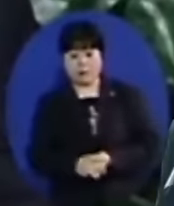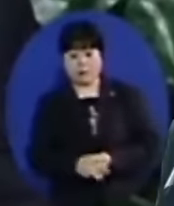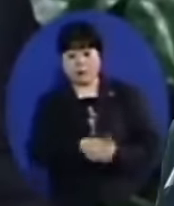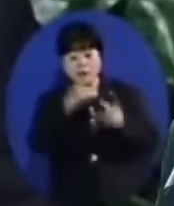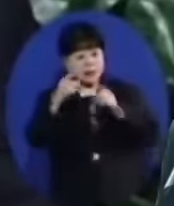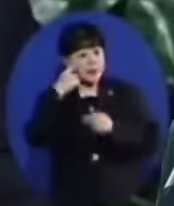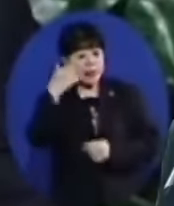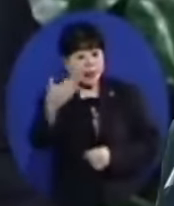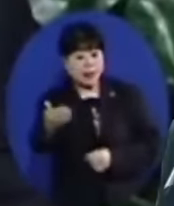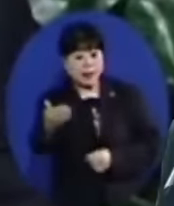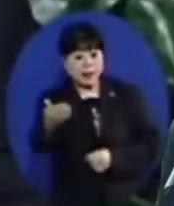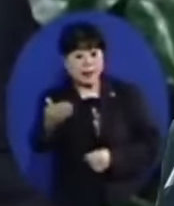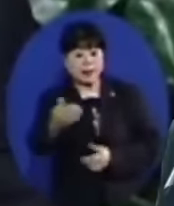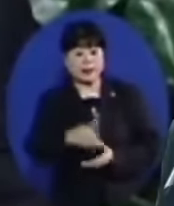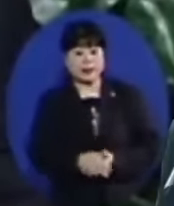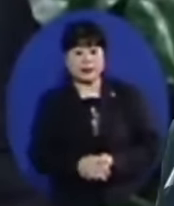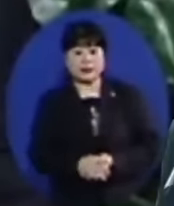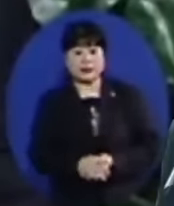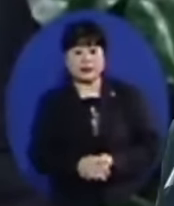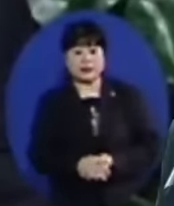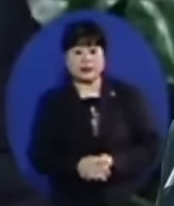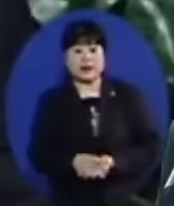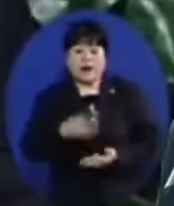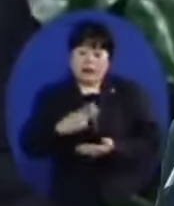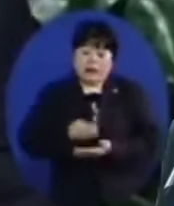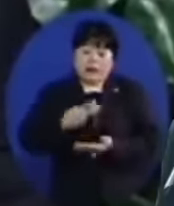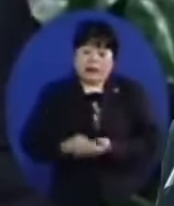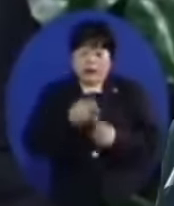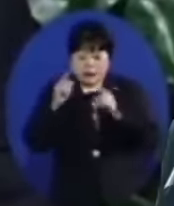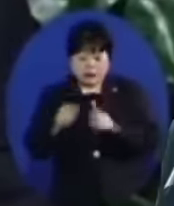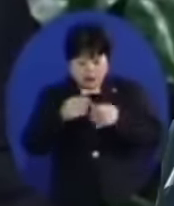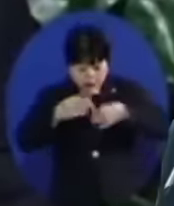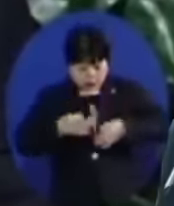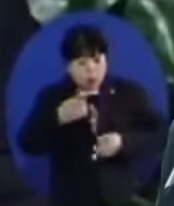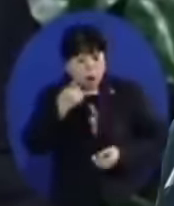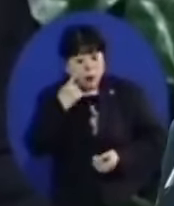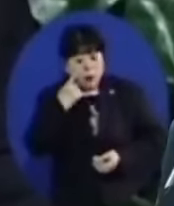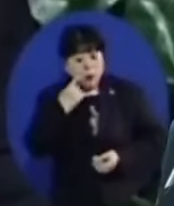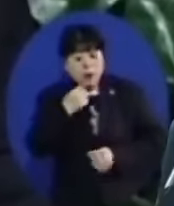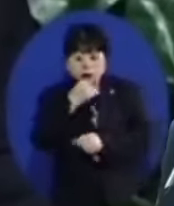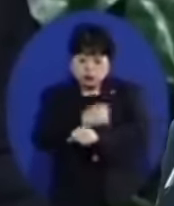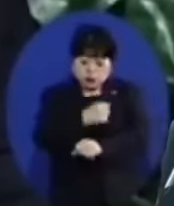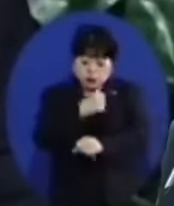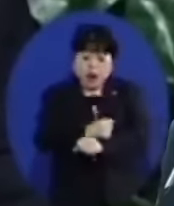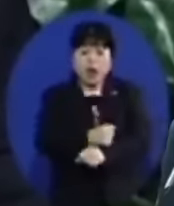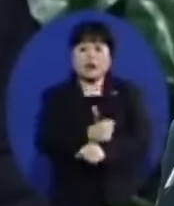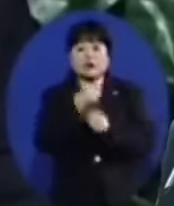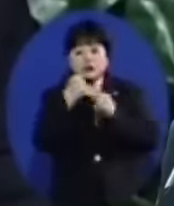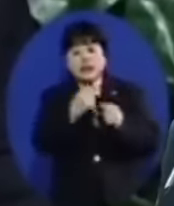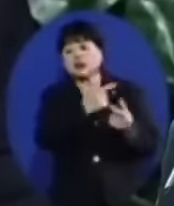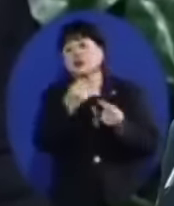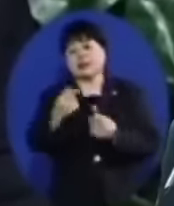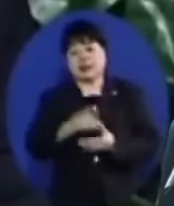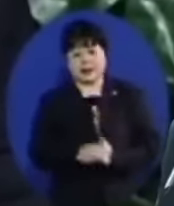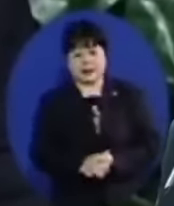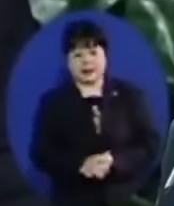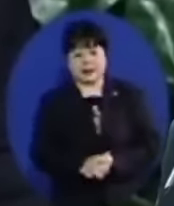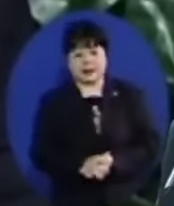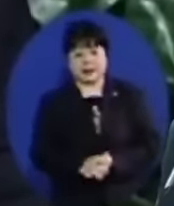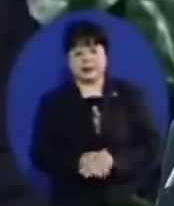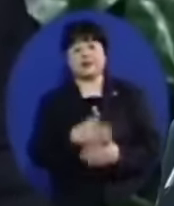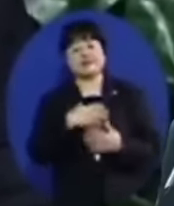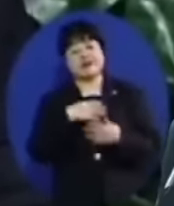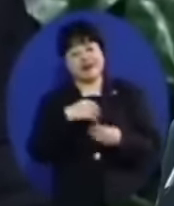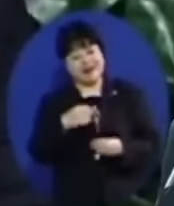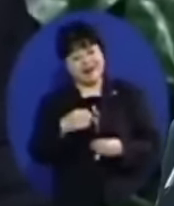사십니까? 허덕허덕 살아온 것을 보면 수고하고 인생을 살아온 것입니다.